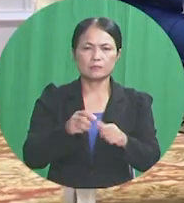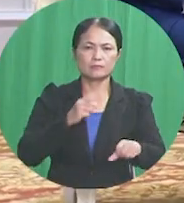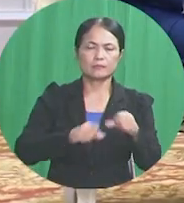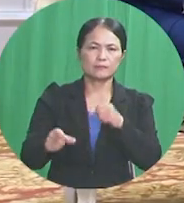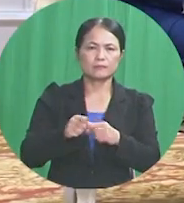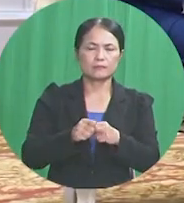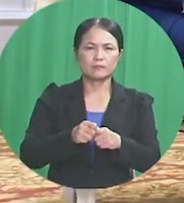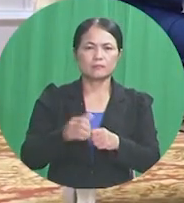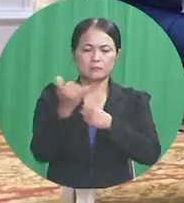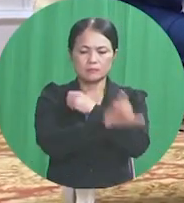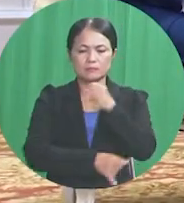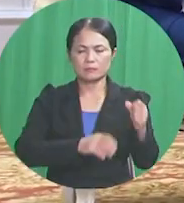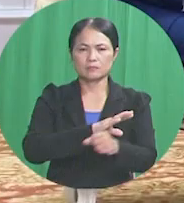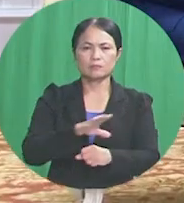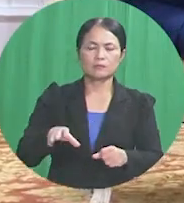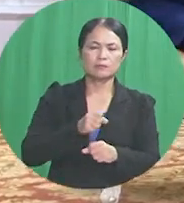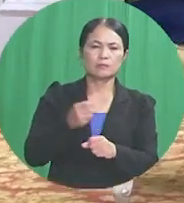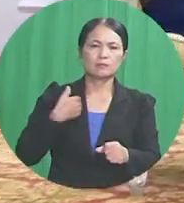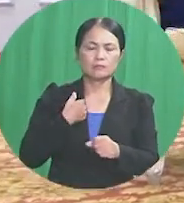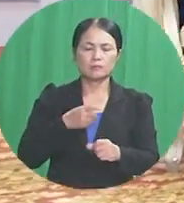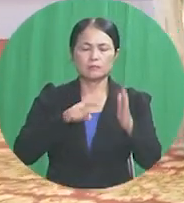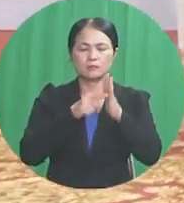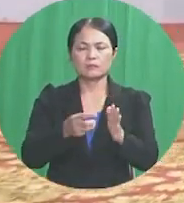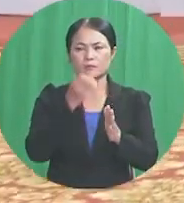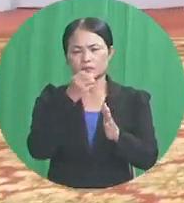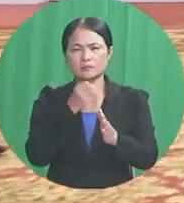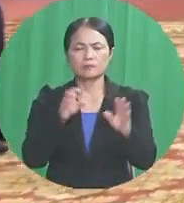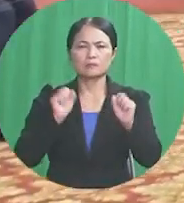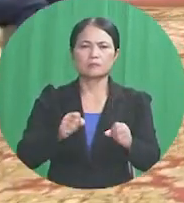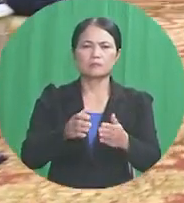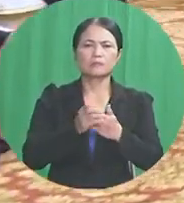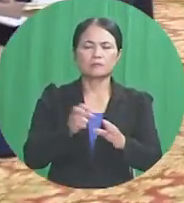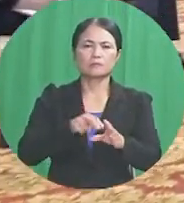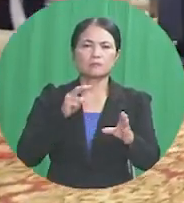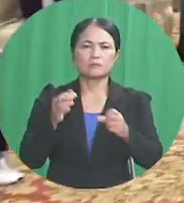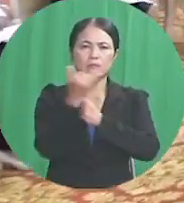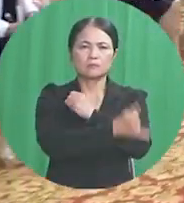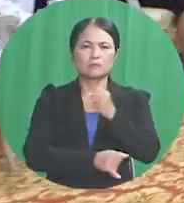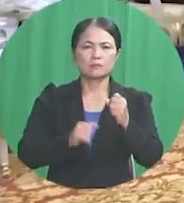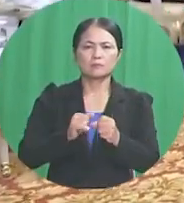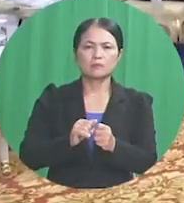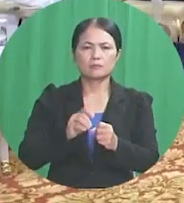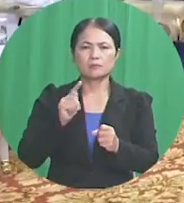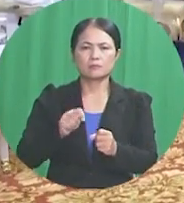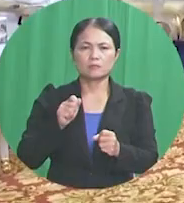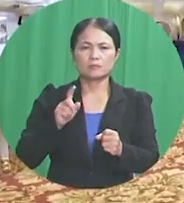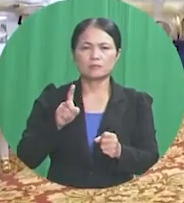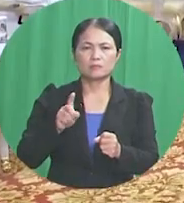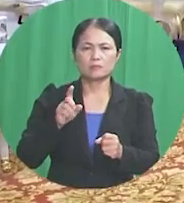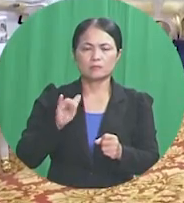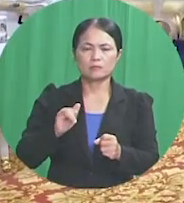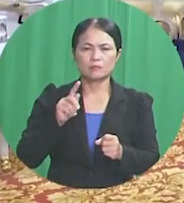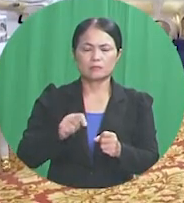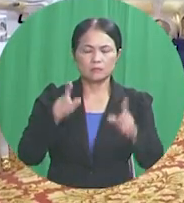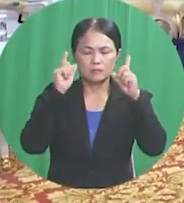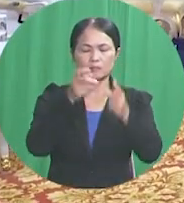อถ้าประเทศกัมพูชีเมียนประพบจำในอาหารดลายน้อมจันเตยประเทศมาลดิวในขนมในนี่ไอจะด